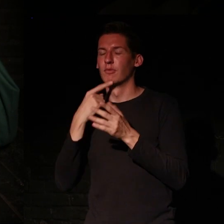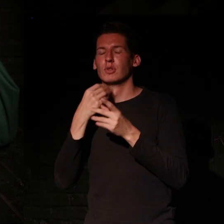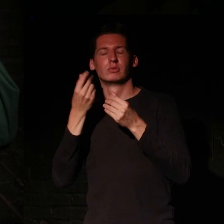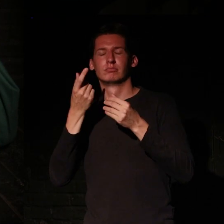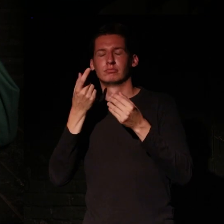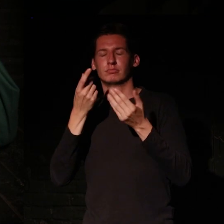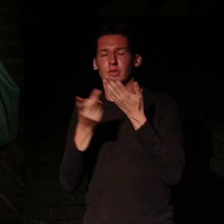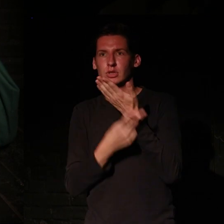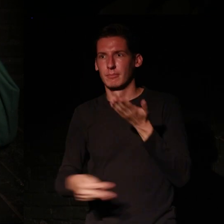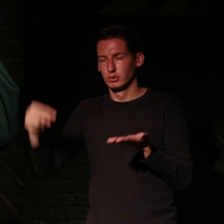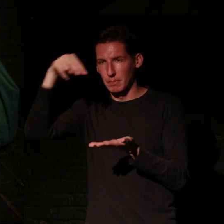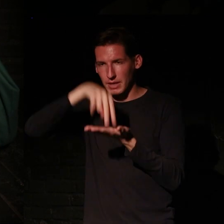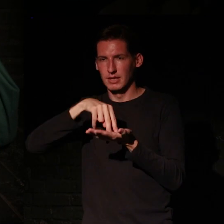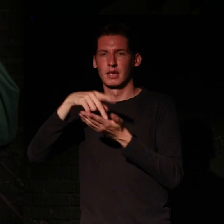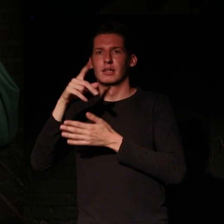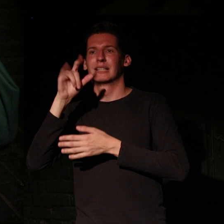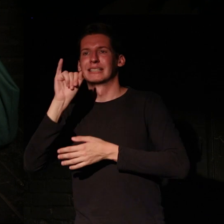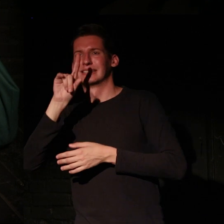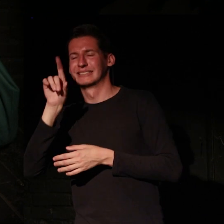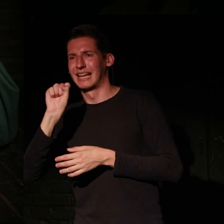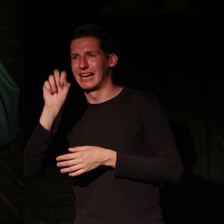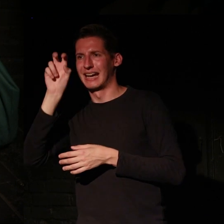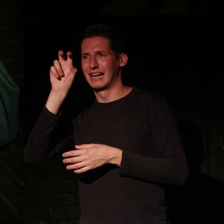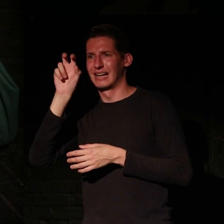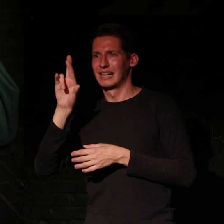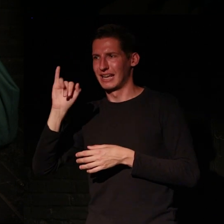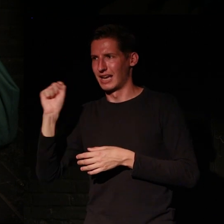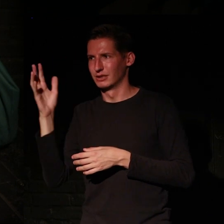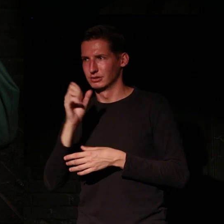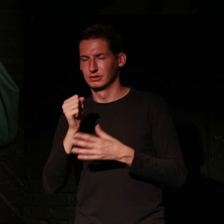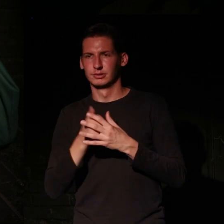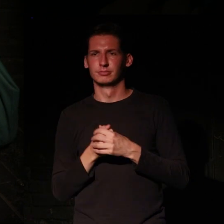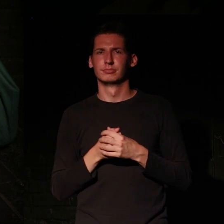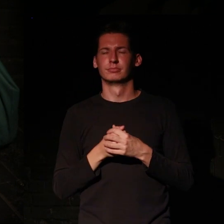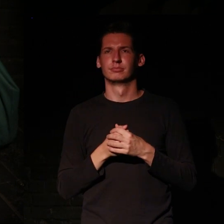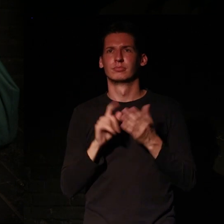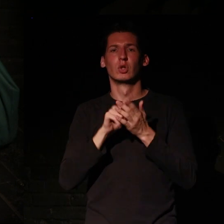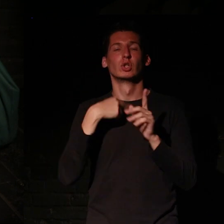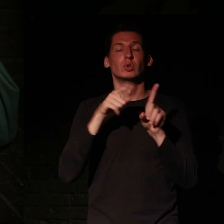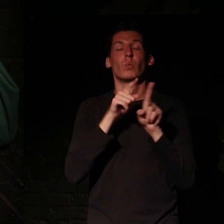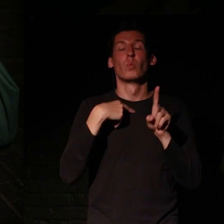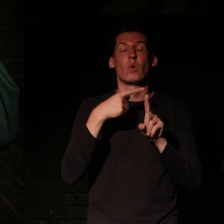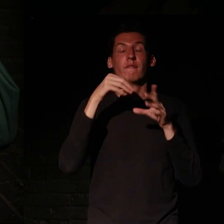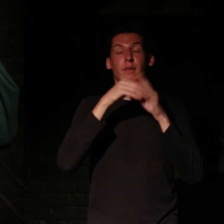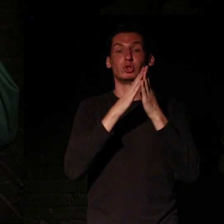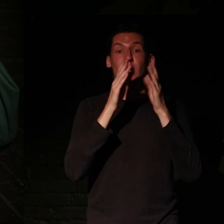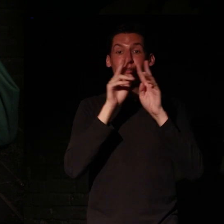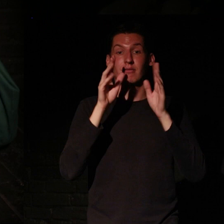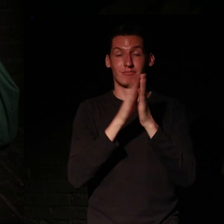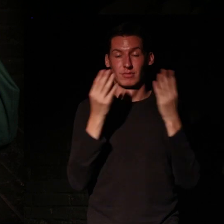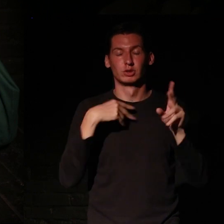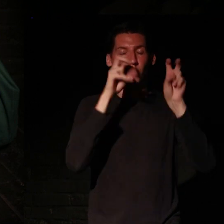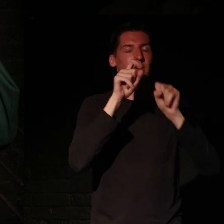Wniebowstąpienie Izajasza, czy taka też księga, która znowu cytowana jest w